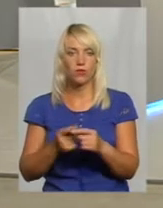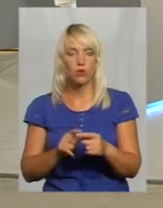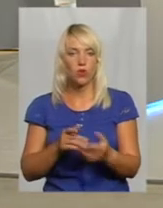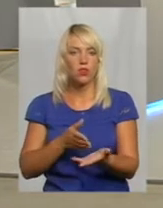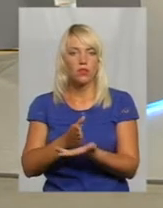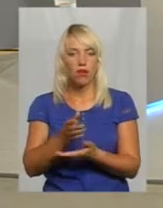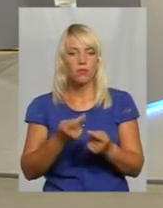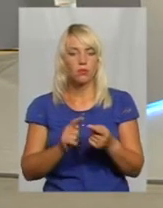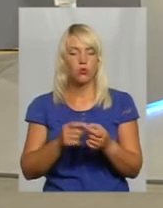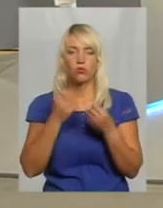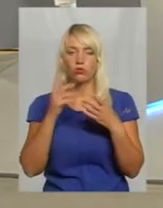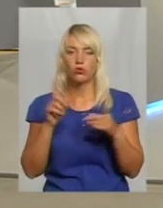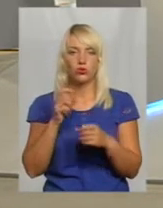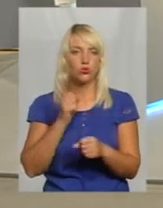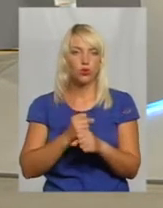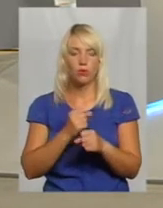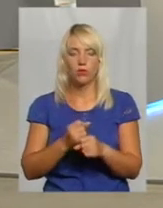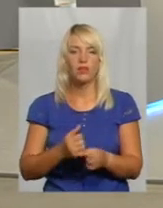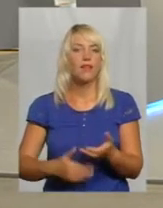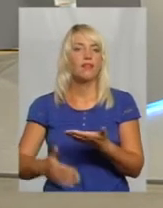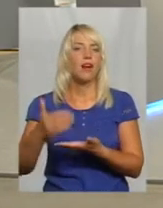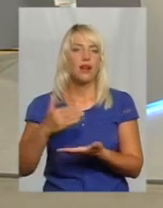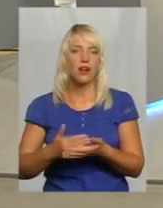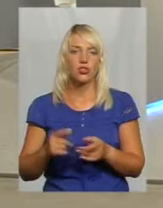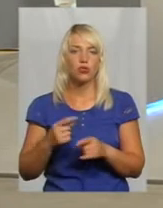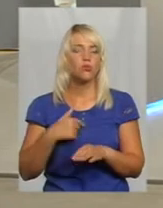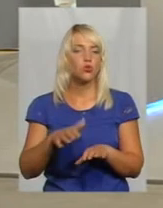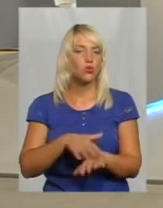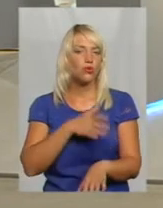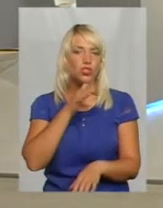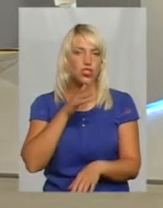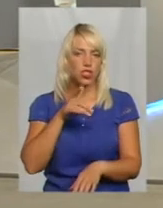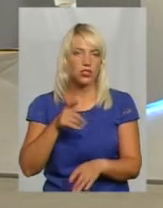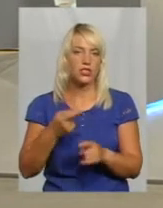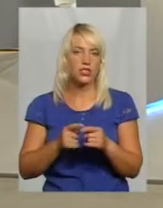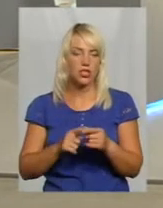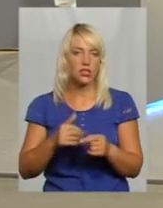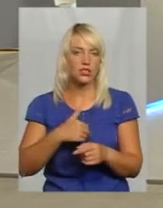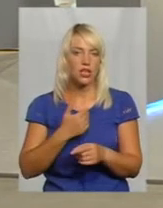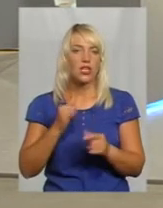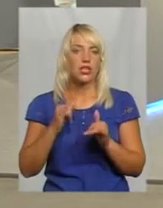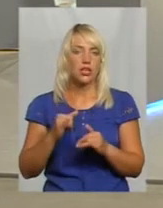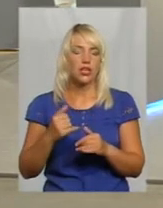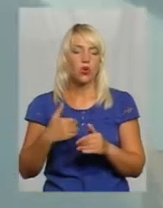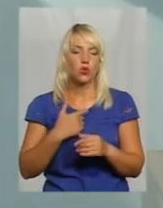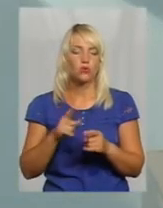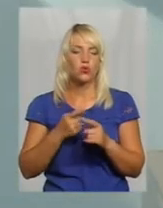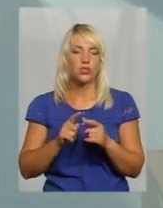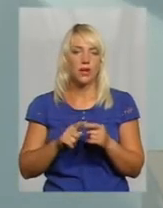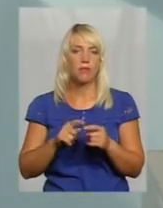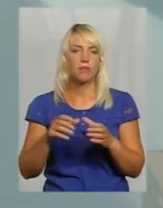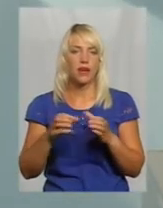що він зроблений нарешті, тому що ми до цього йшли довгий час. І ми хочемо, щоб ця бригада запрацювала